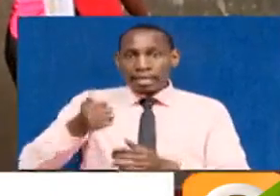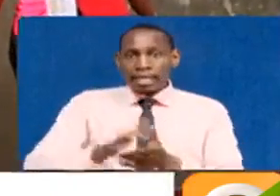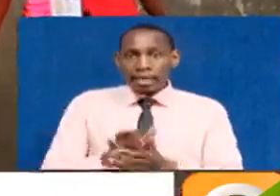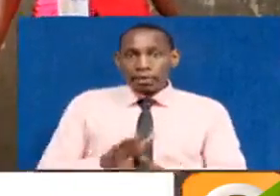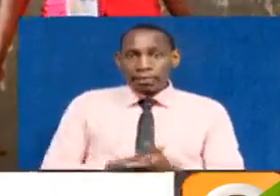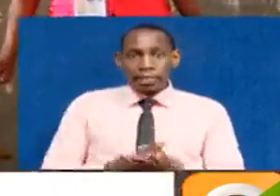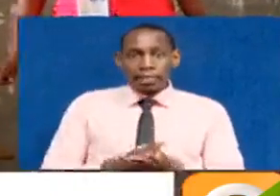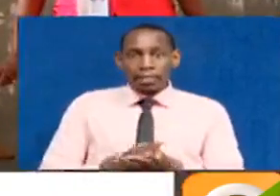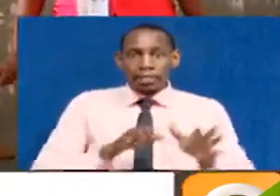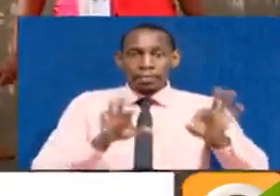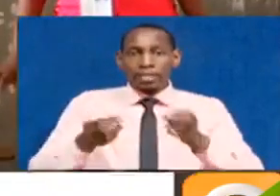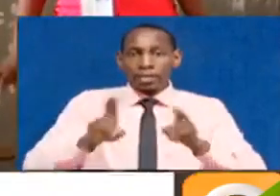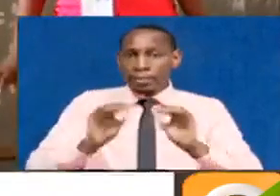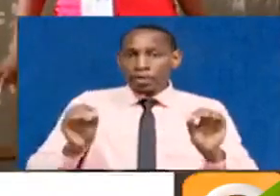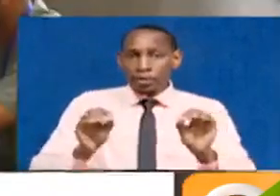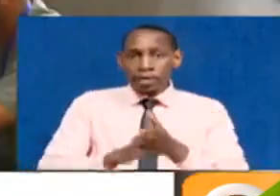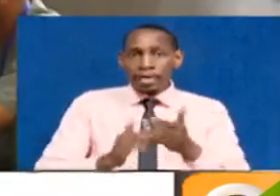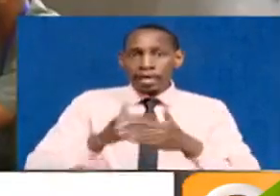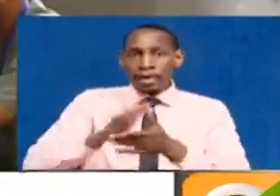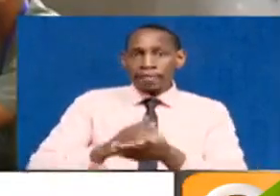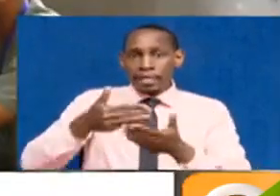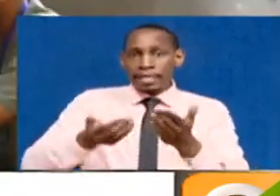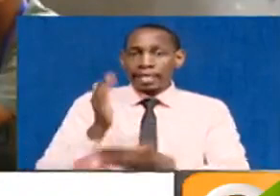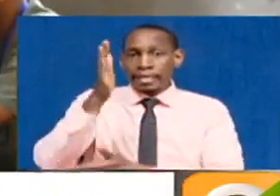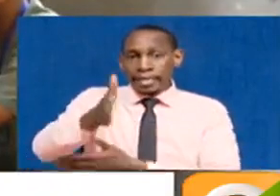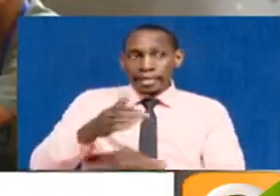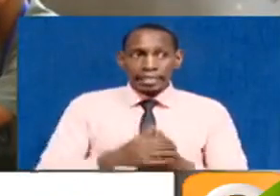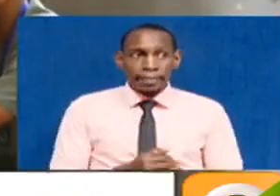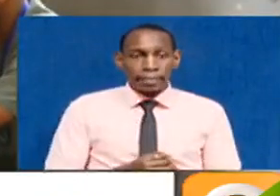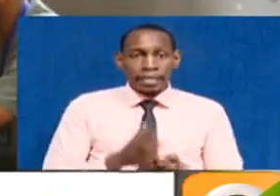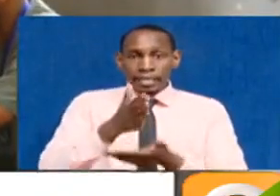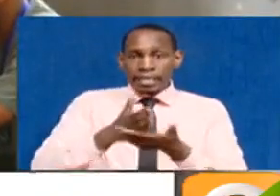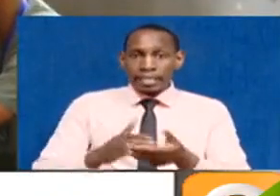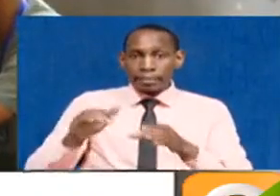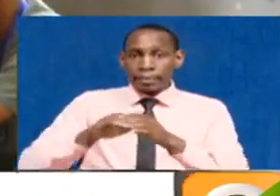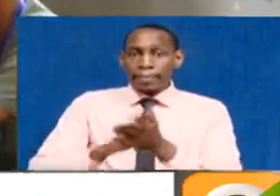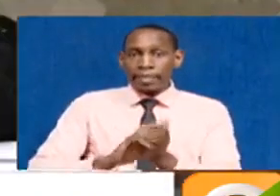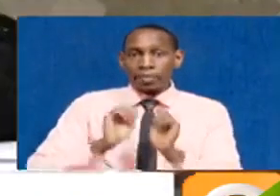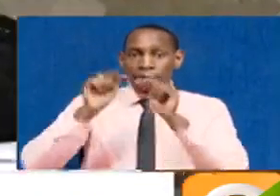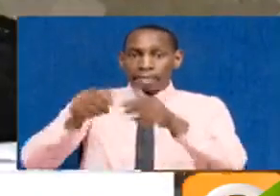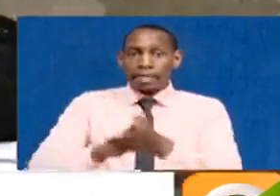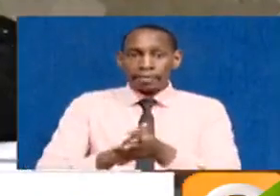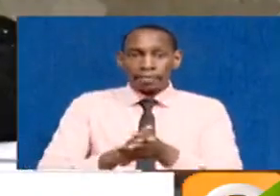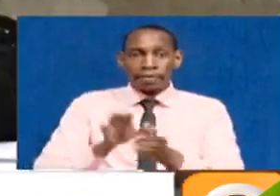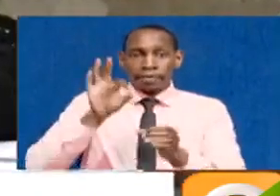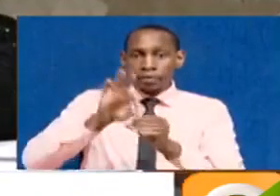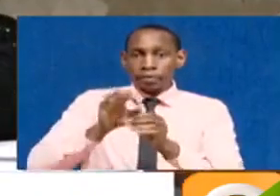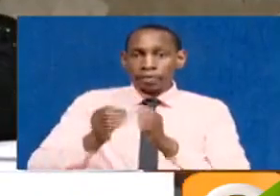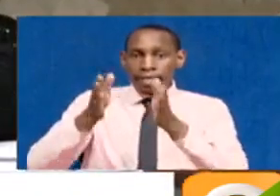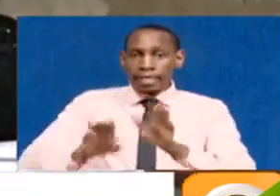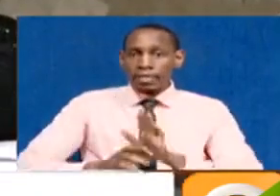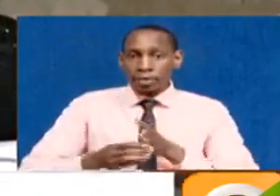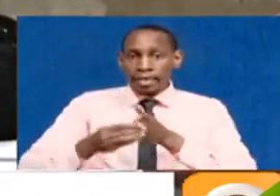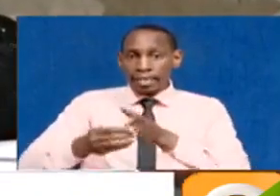kike haukufanyika baada ya wagombea kupewa tiketi za moja kwa moja. Baadhi ya wanachama walifika katika vituo kuwachagua viongozi